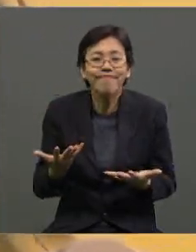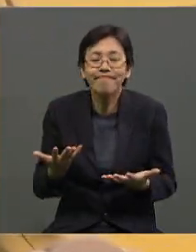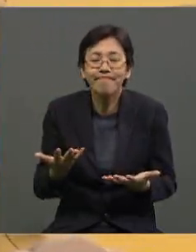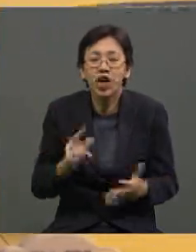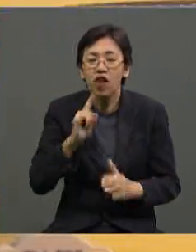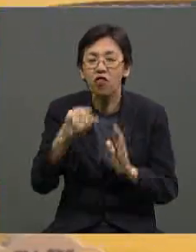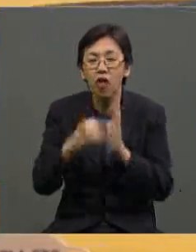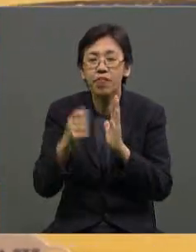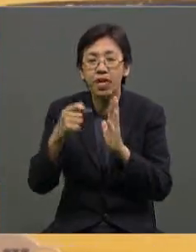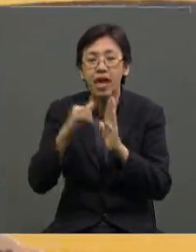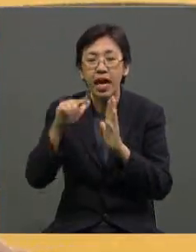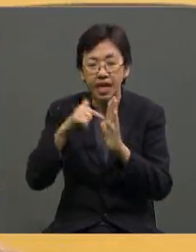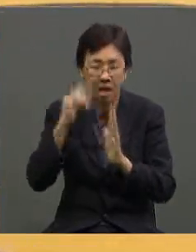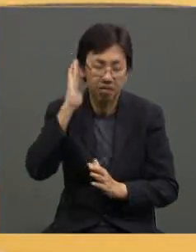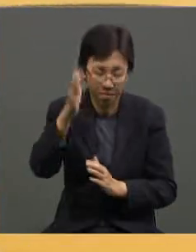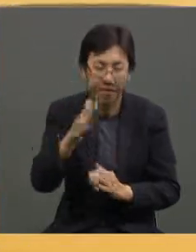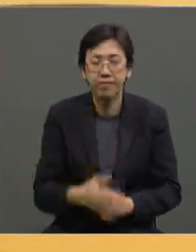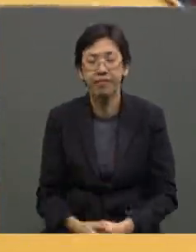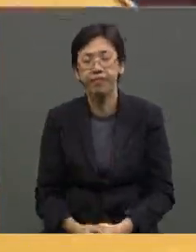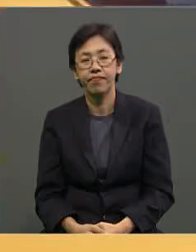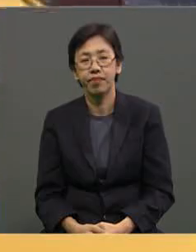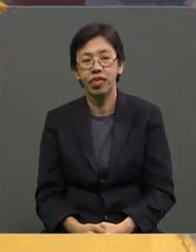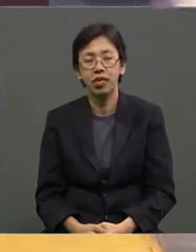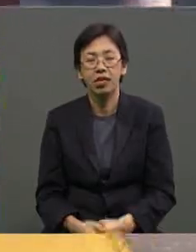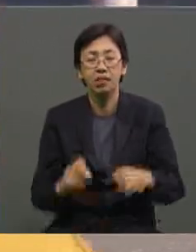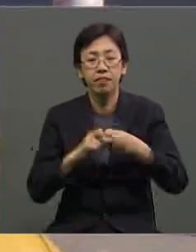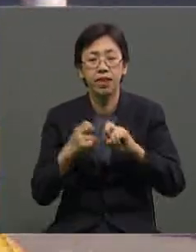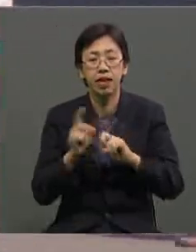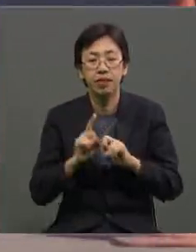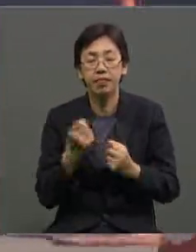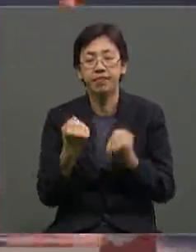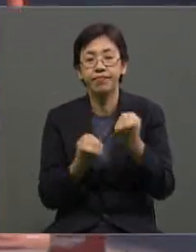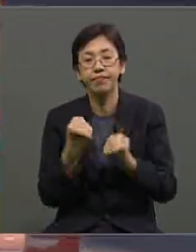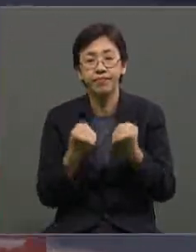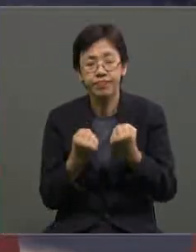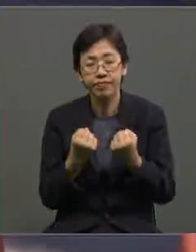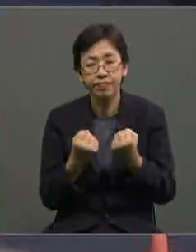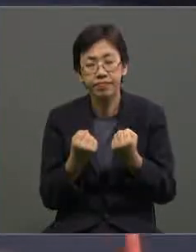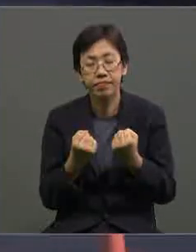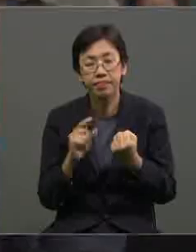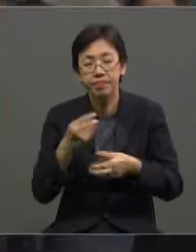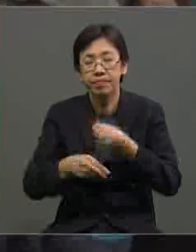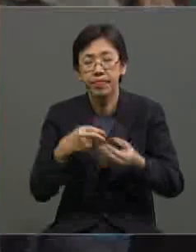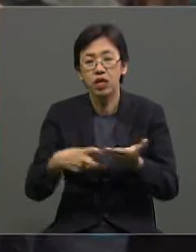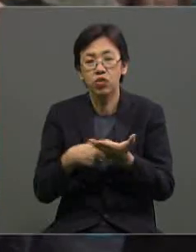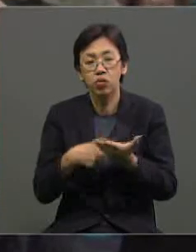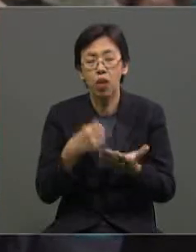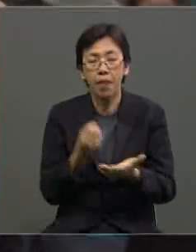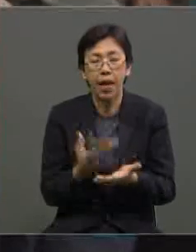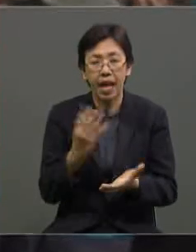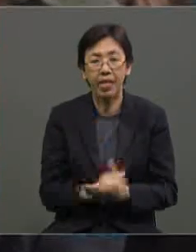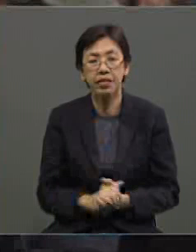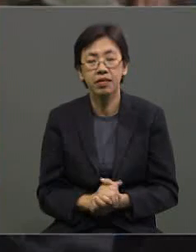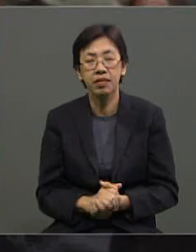ำเนินคดีอาญาอย่างเข้มงวดทุกรายทีนี้มันมีประเด็นเรื่องรถโดยสารไม่ประจำทางขายตั๋วเกินราคานะ